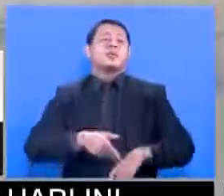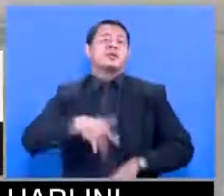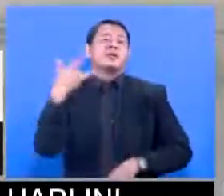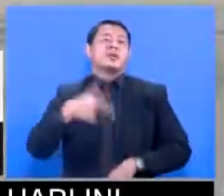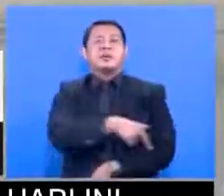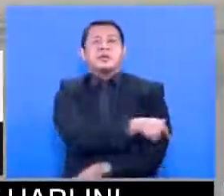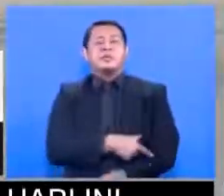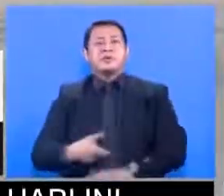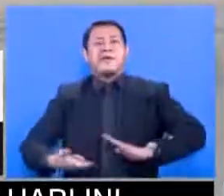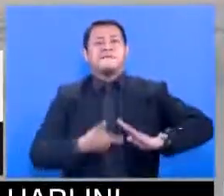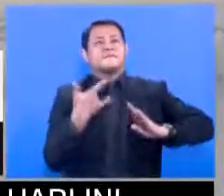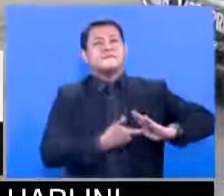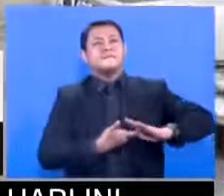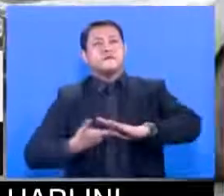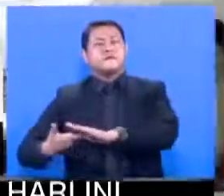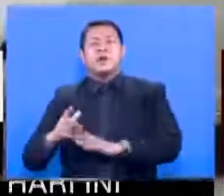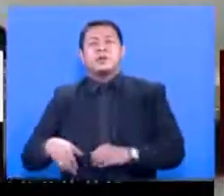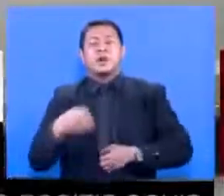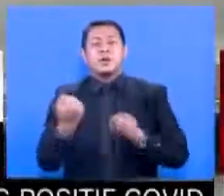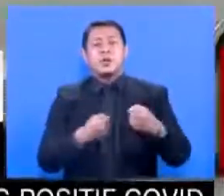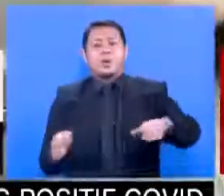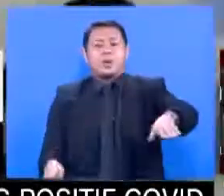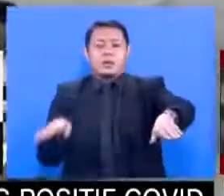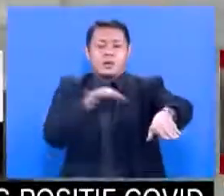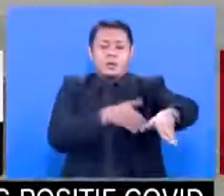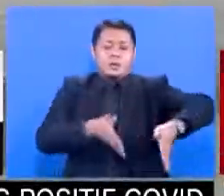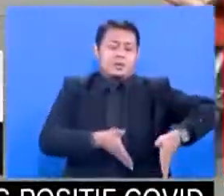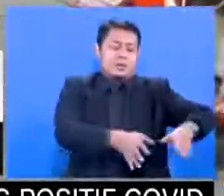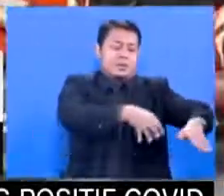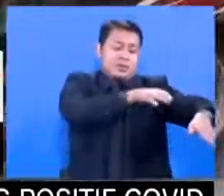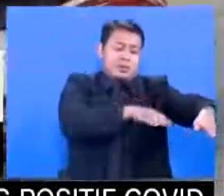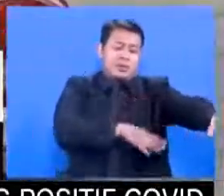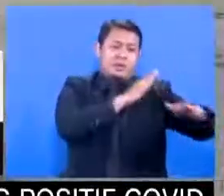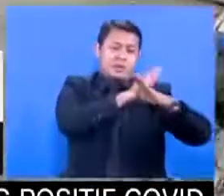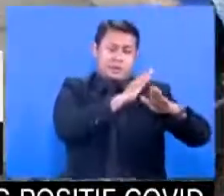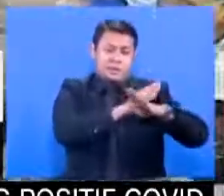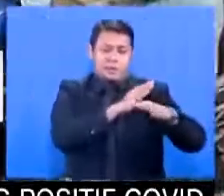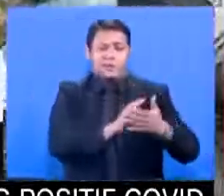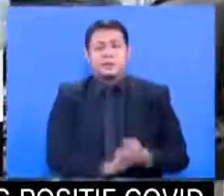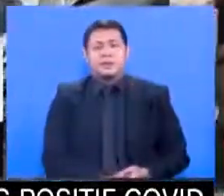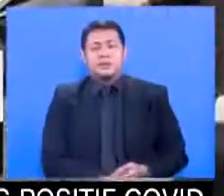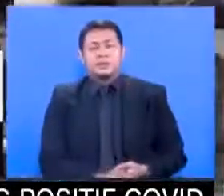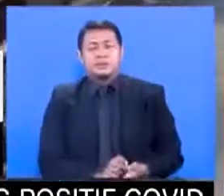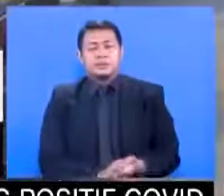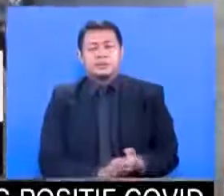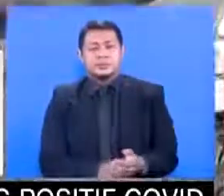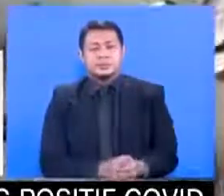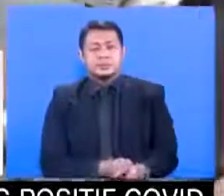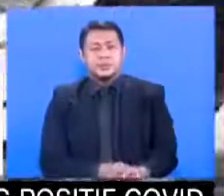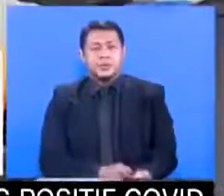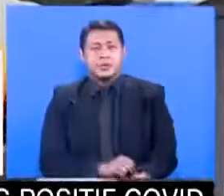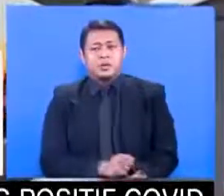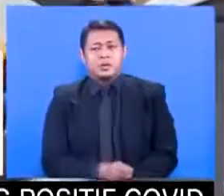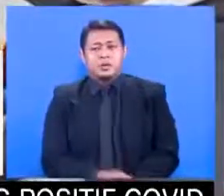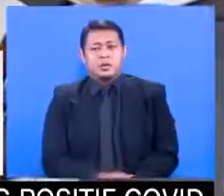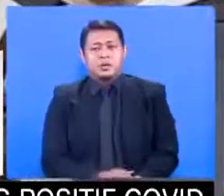petugas melakukan penderekan karena mobil diparkir di lokasi yang dilarang. Rizky Ikhtiar Yahya melaporkan meski sempat menolak